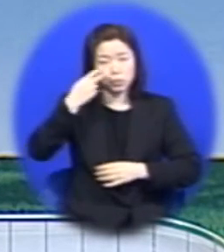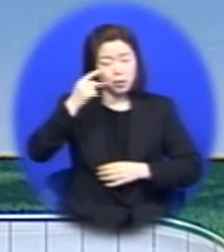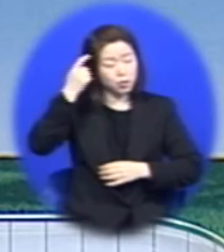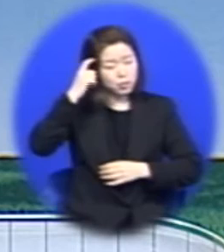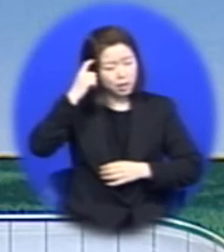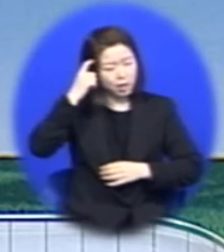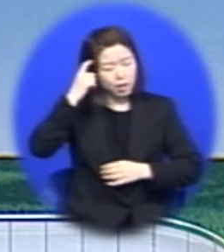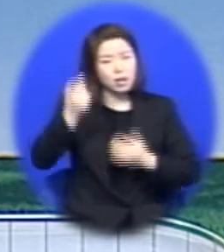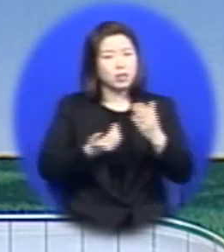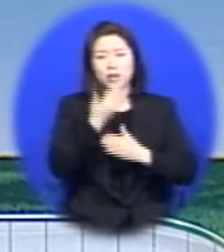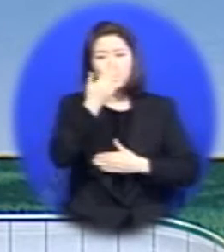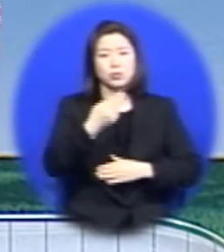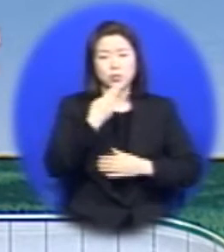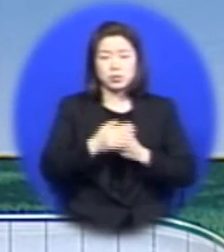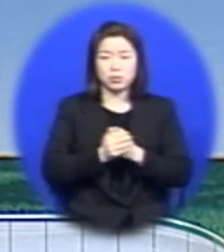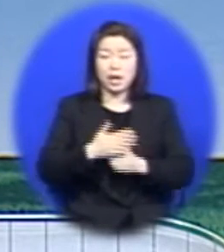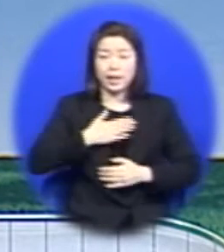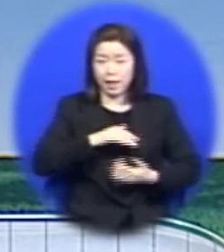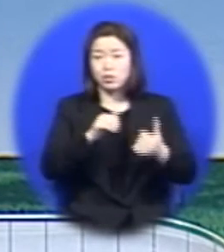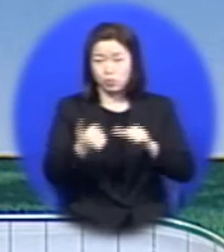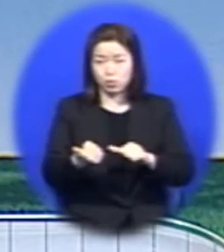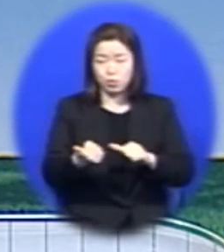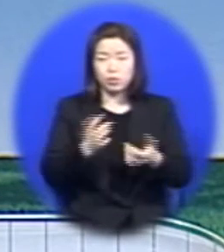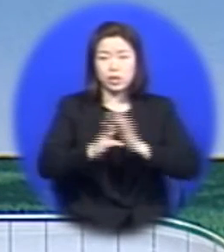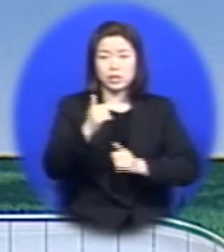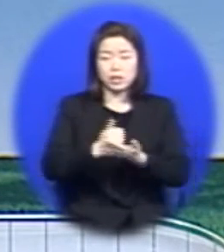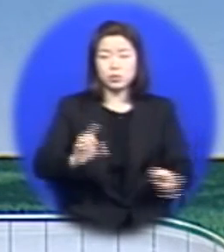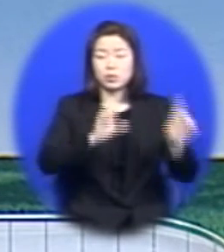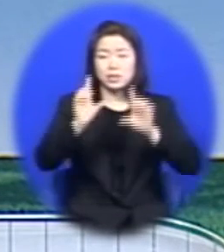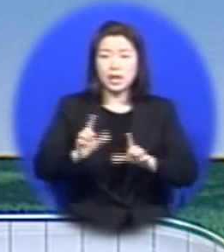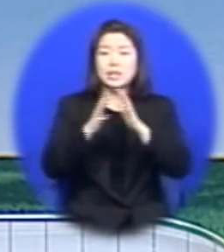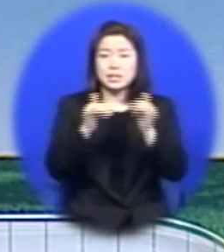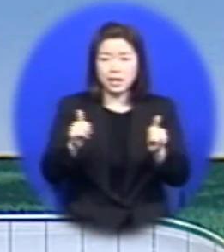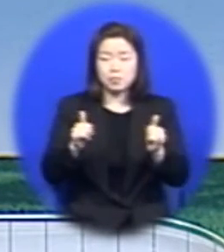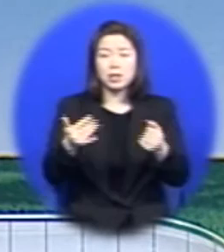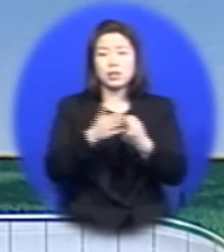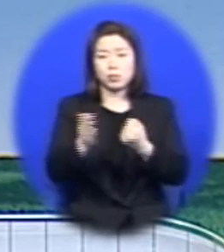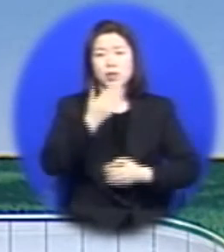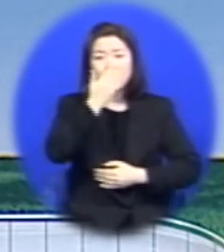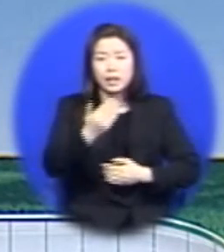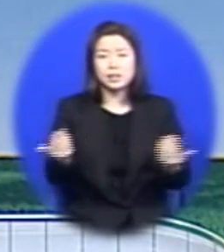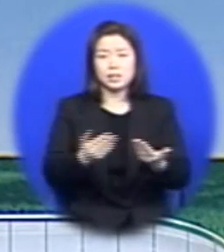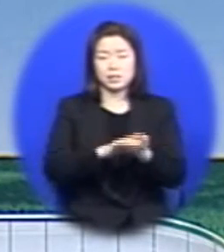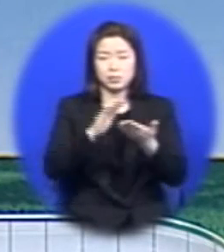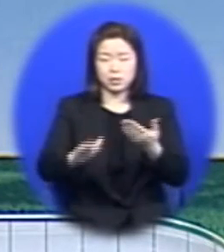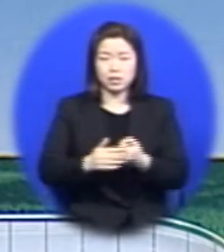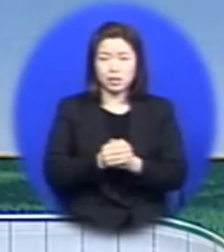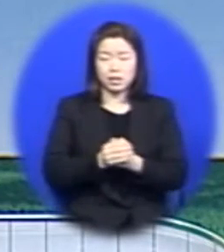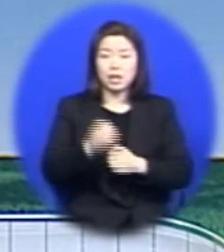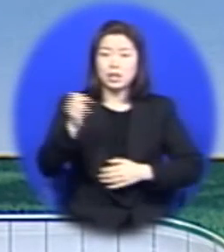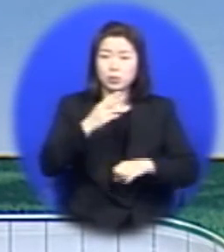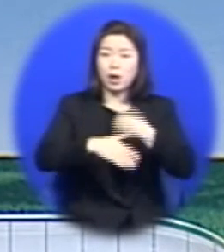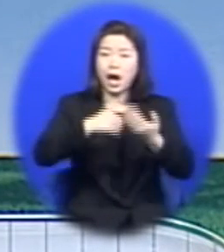아닙니다. 사도 바울이 나는 죽고 예수로 사는 사람이었기 때문에 가능한 일입니다. 그리고 하나님이